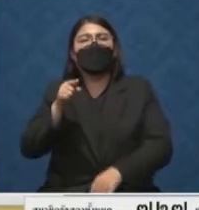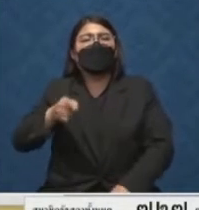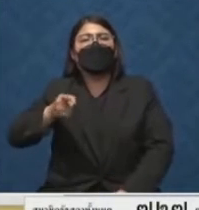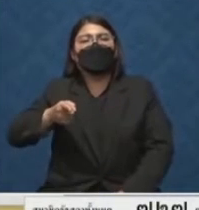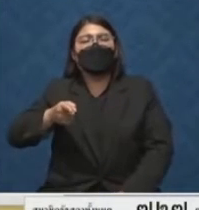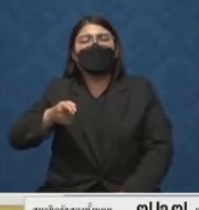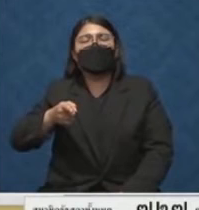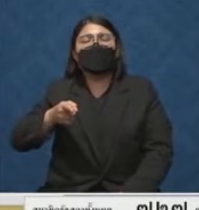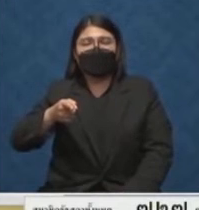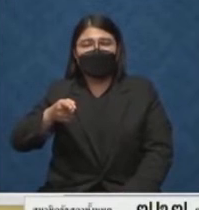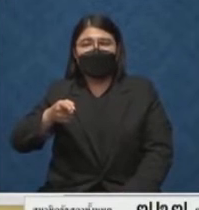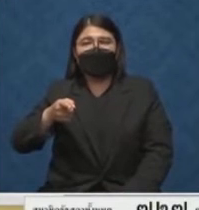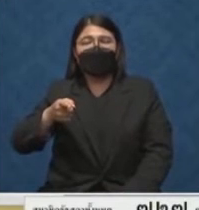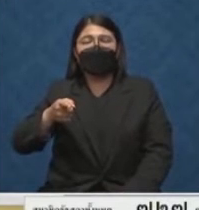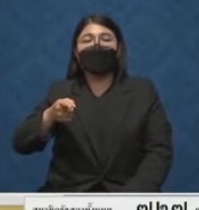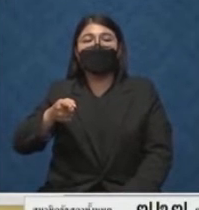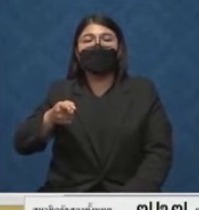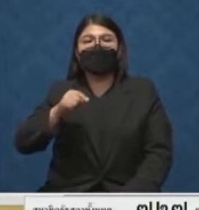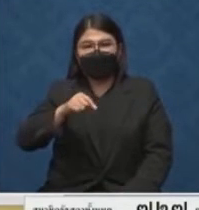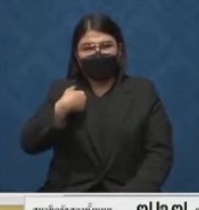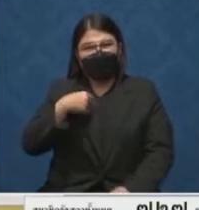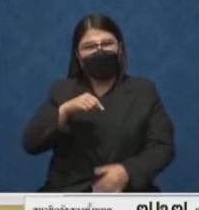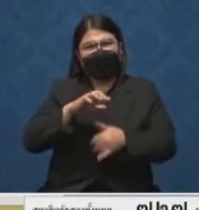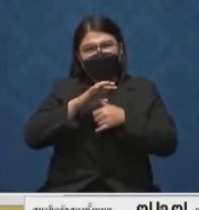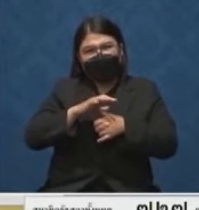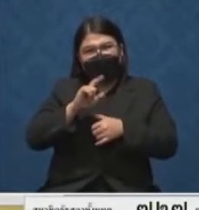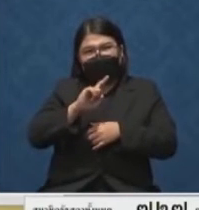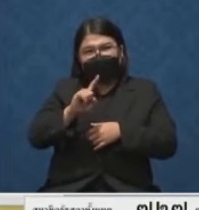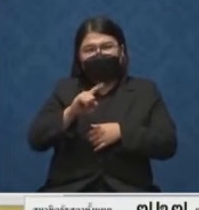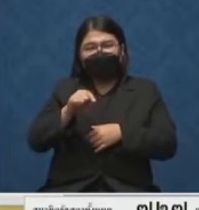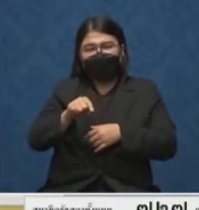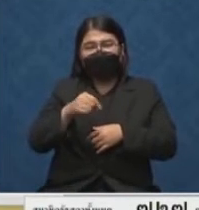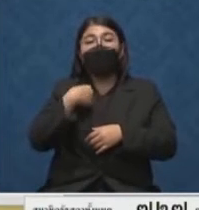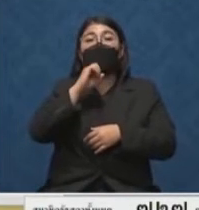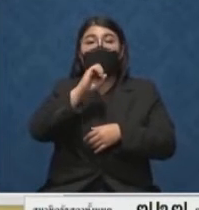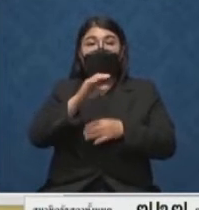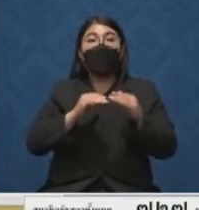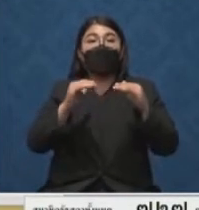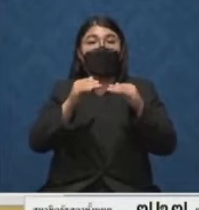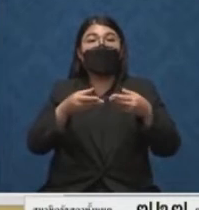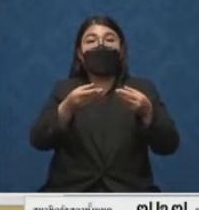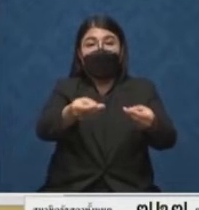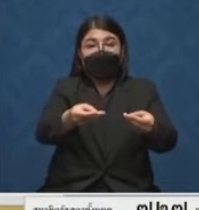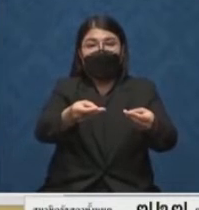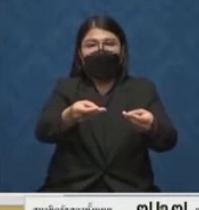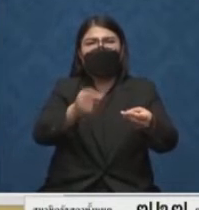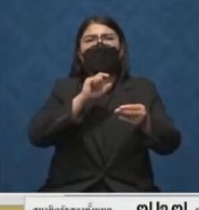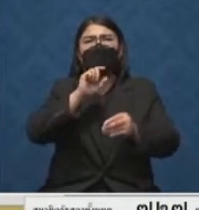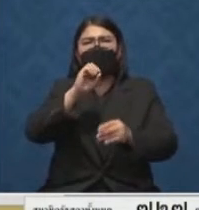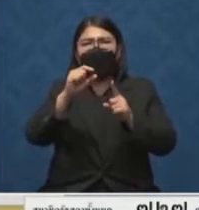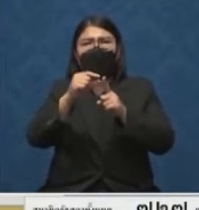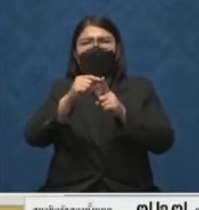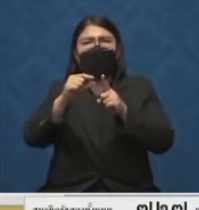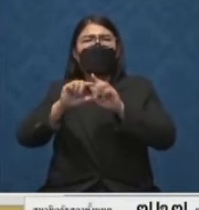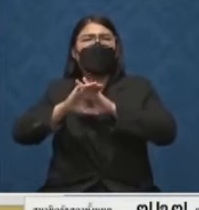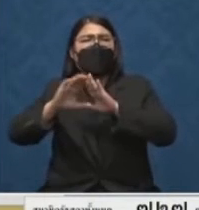เรามาเบียดบังไว้เรามากดดันเขาโดยการบอกว่าให้สิธเขาแต่ยกเว้นไ้คำวยกเว้นของ